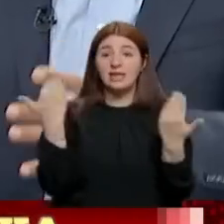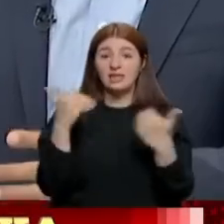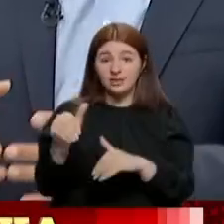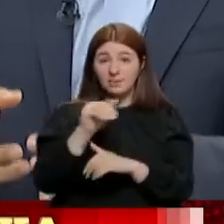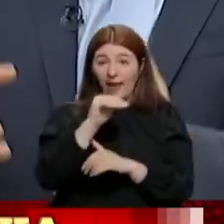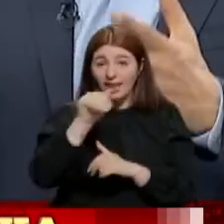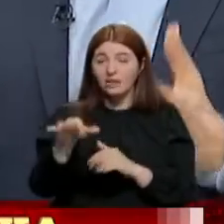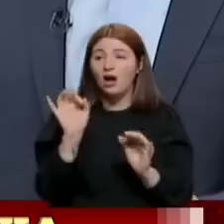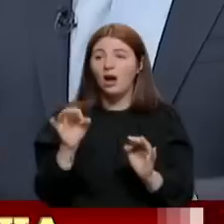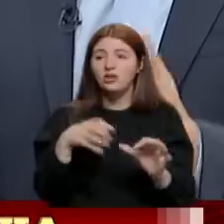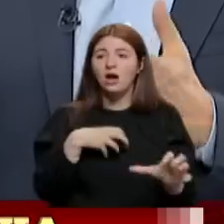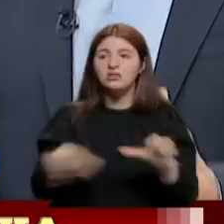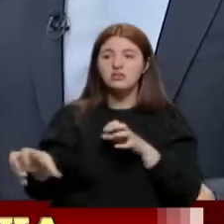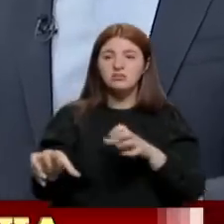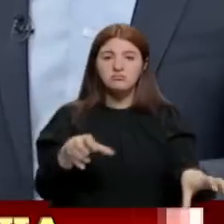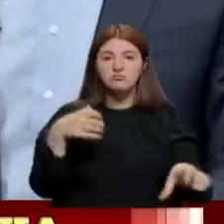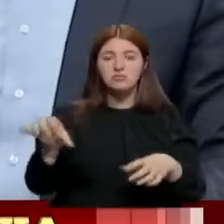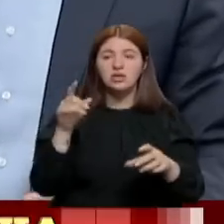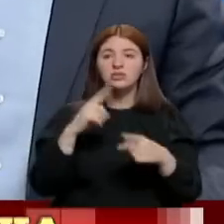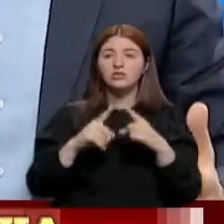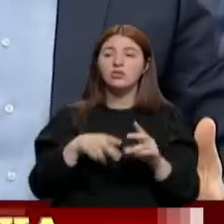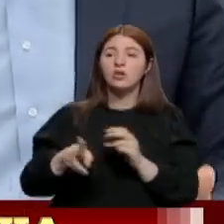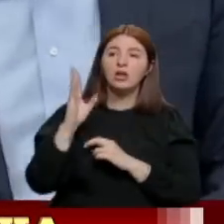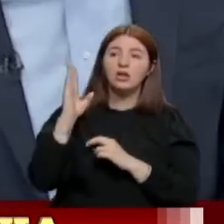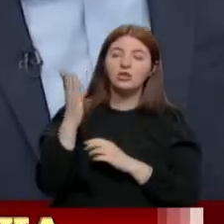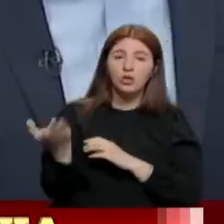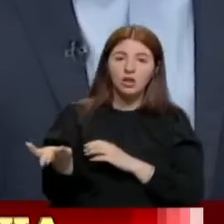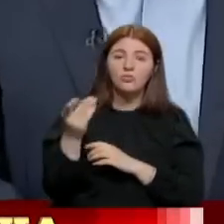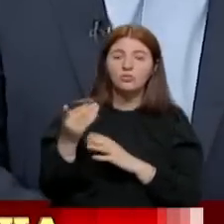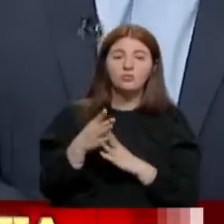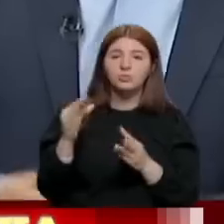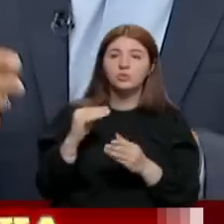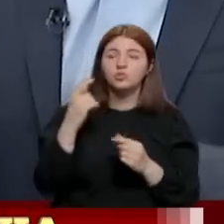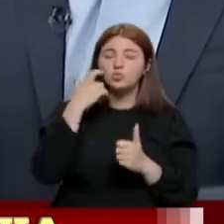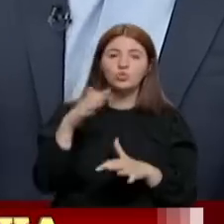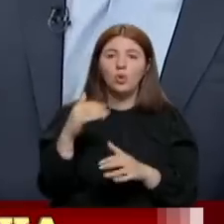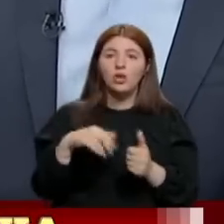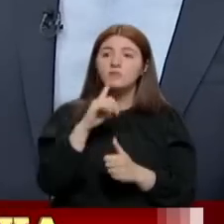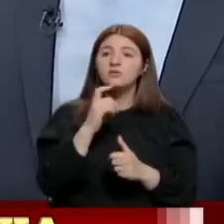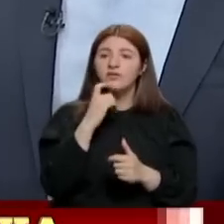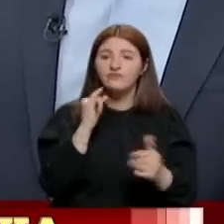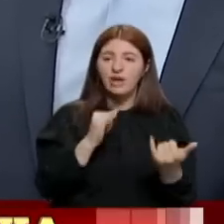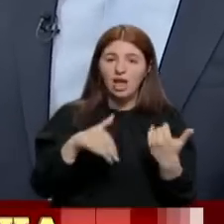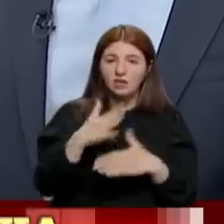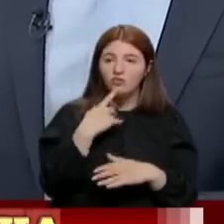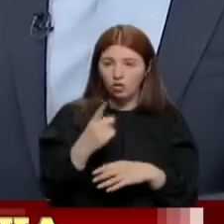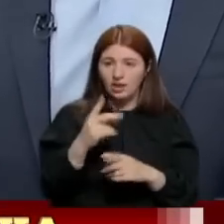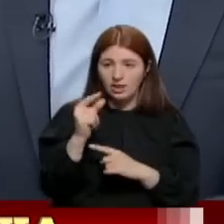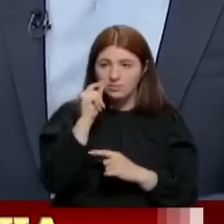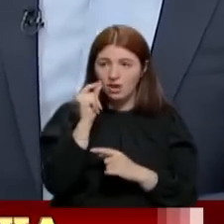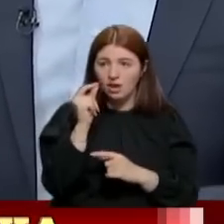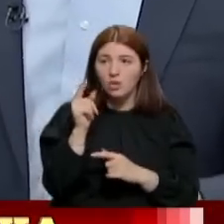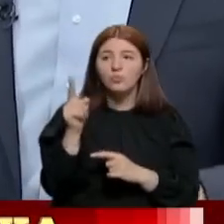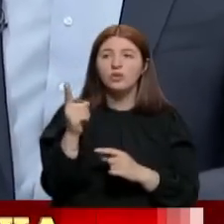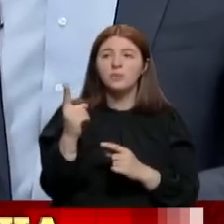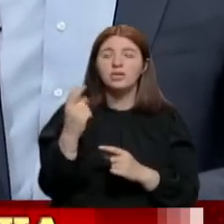geldi. Hala ayrıştırma, kutuplaştırma siyasetiyle yola devam ediyorlar. Bu da büyük bir skandal. Yani 100 yılın felaketi diyorlar ya İlker Bey.